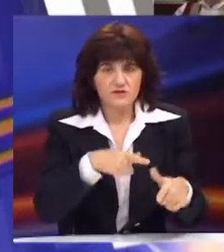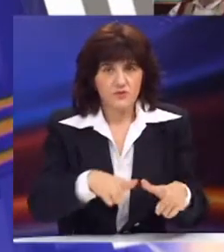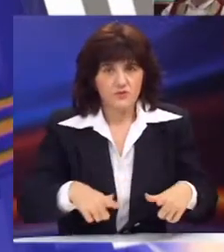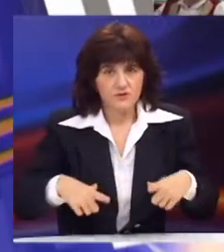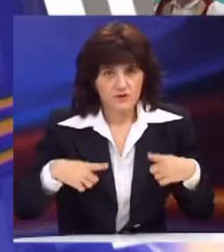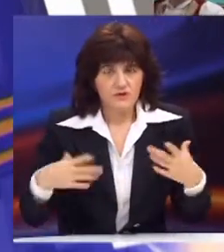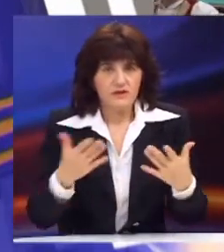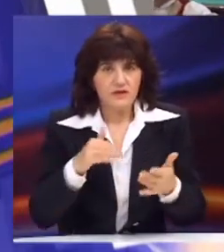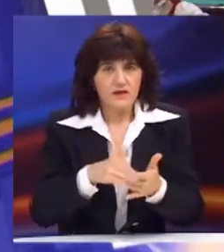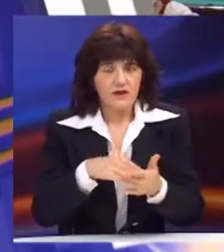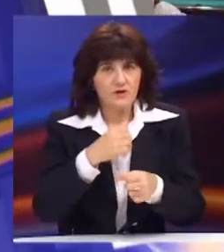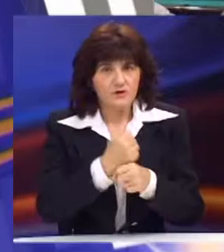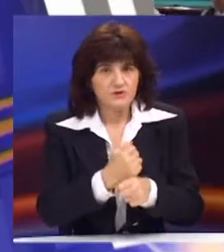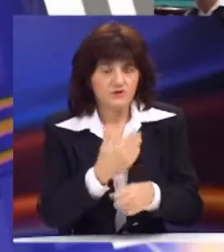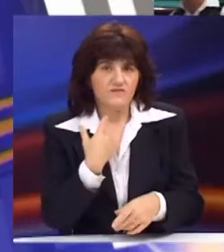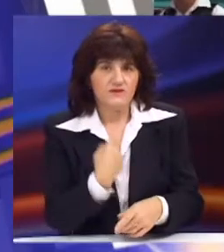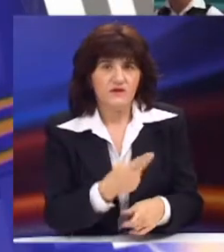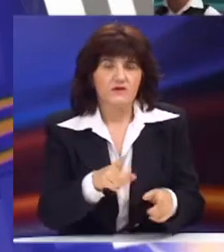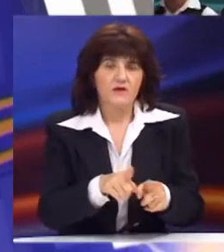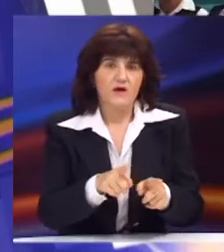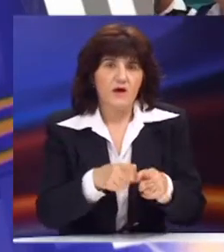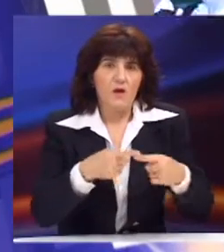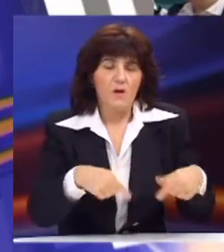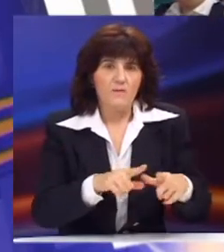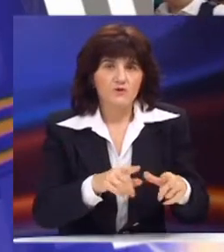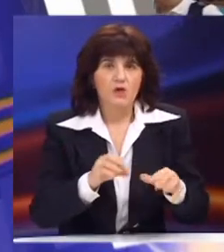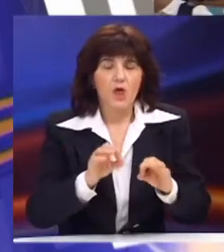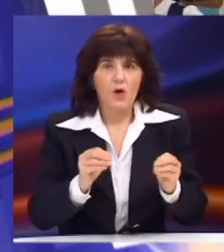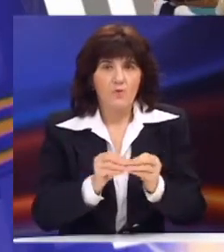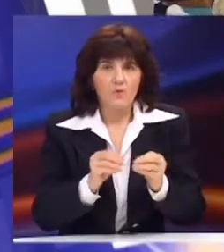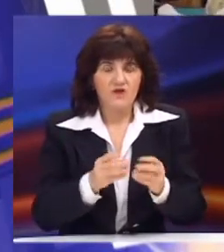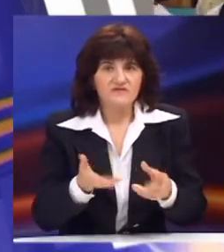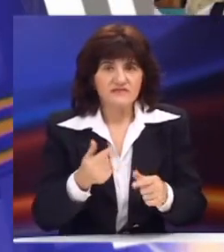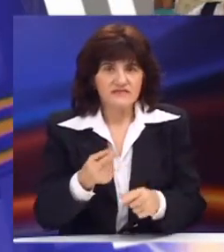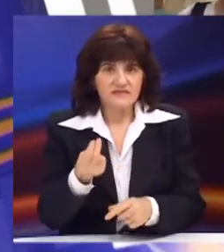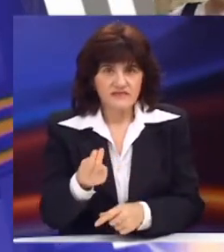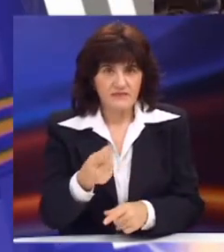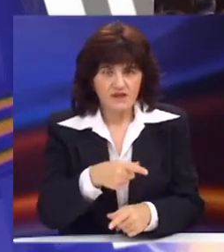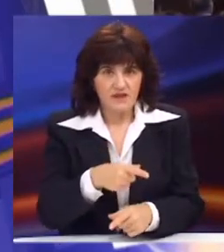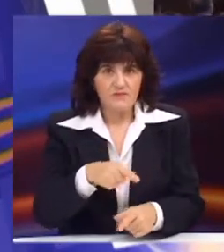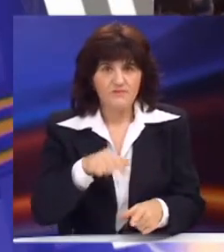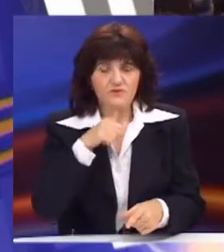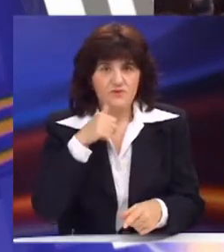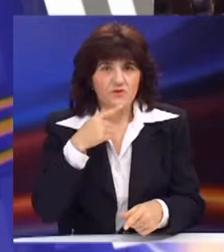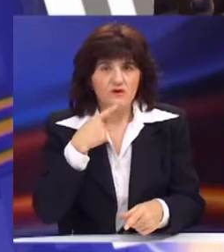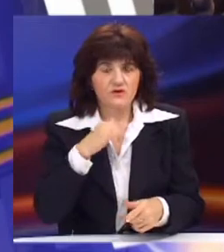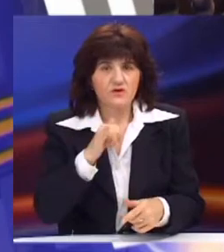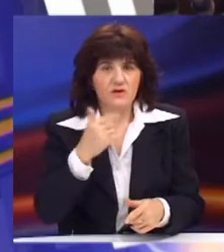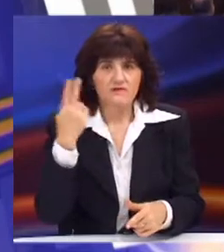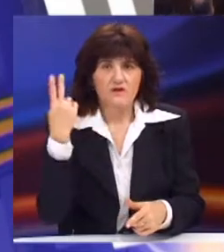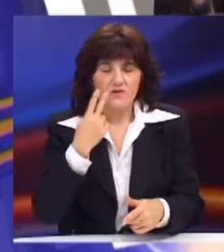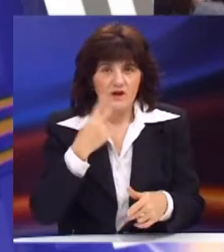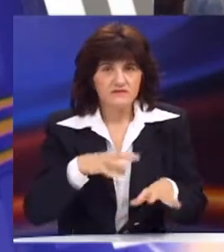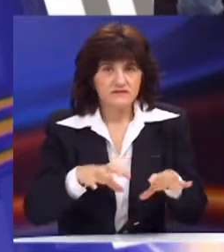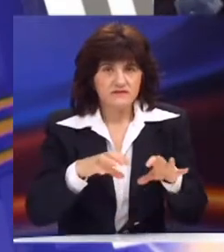i da je njihovo pravo da čuvaju svoju posebnost i da uvek ponosno ističu da su Bunjevci iz Srbije. Nikolić je poručio Bunjevcima da se